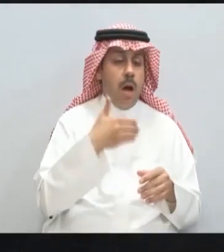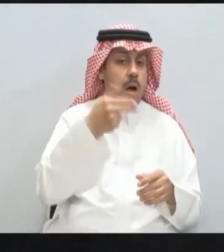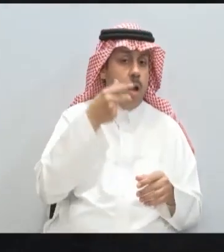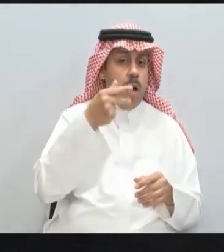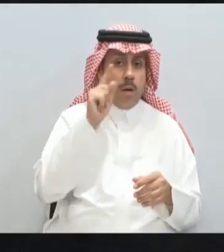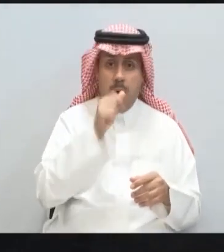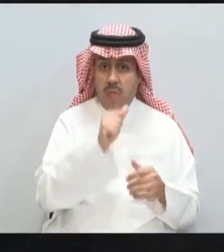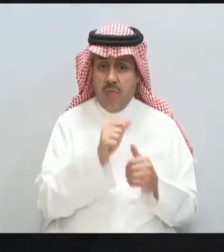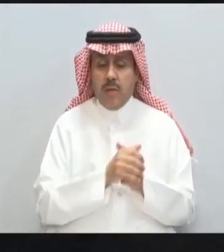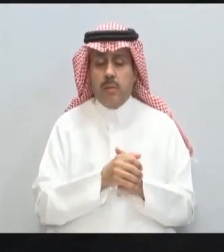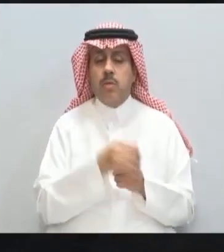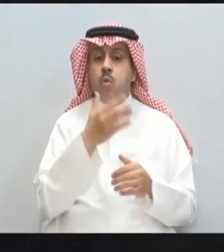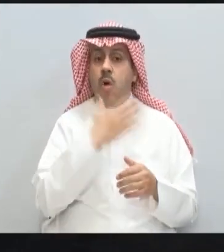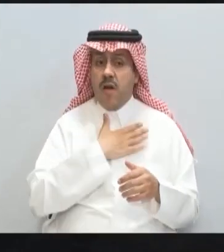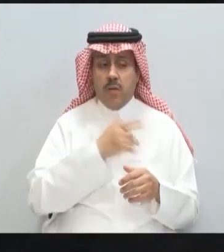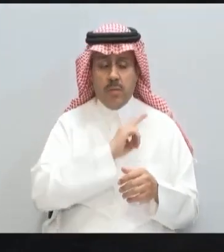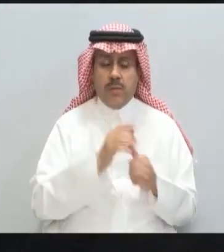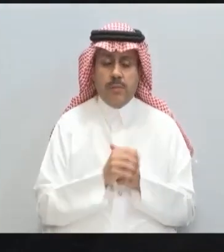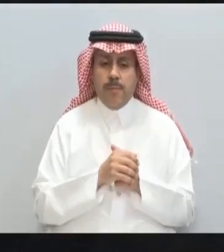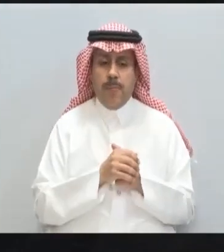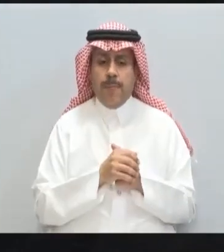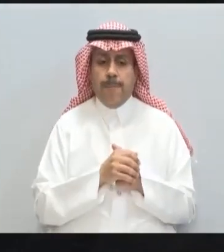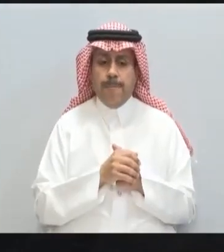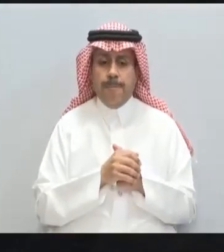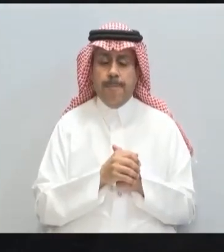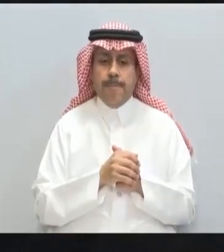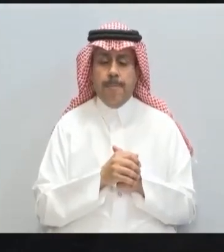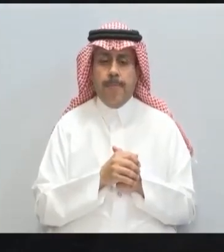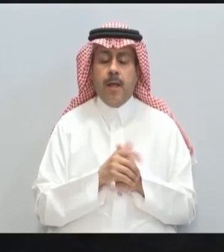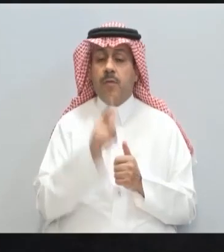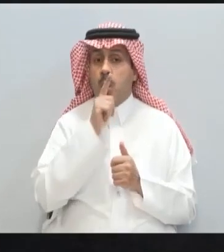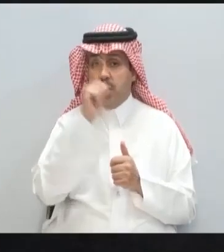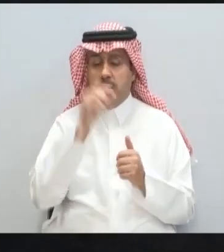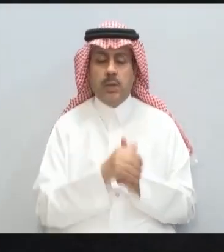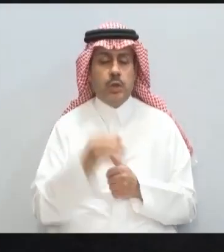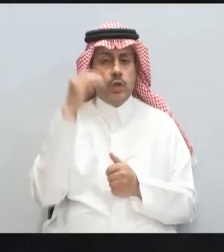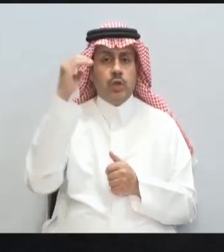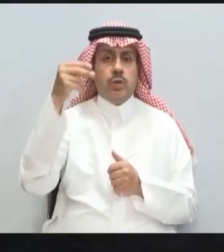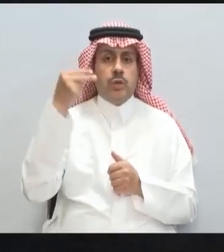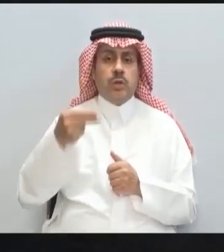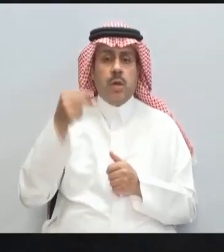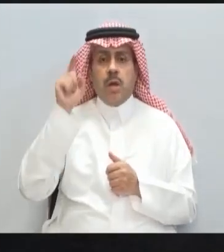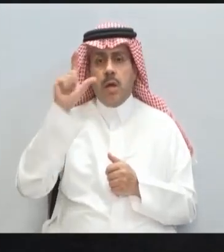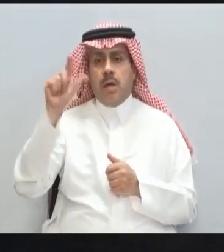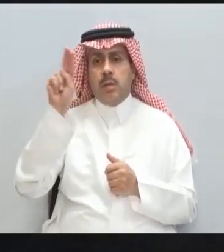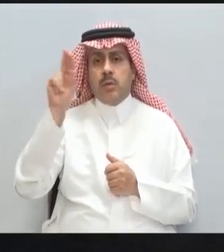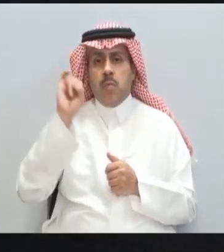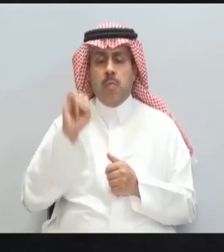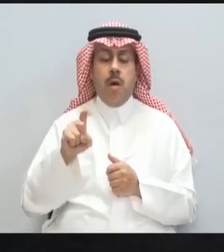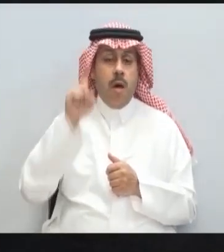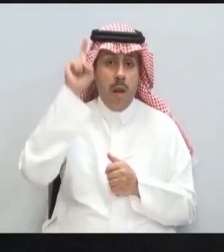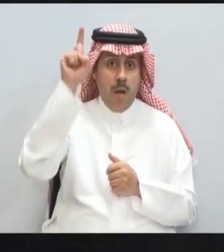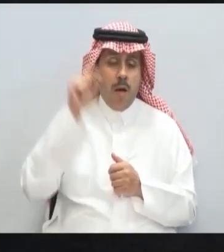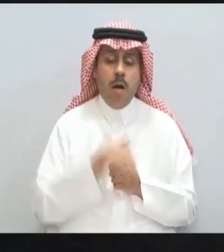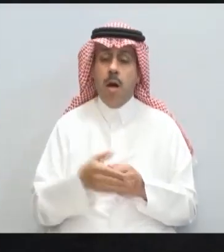انفسهم ايضا في قوله تعالى وقد جعلتم الله عليكم كفيلا ما المراد ايها الطلاب والطالبات